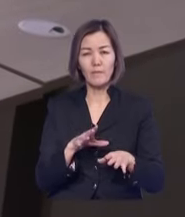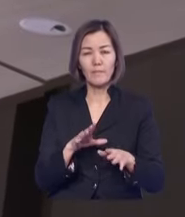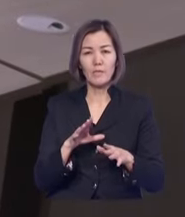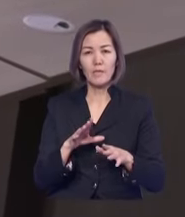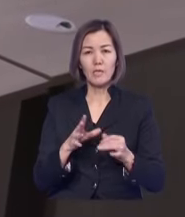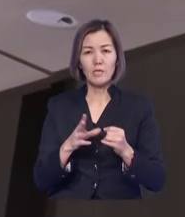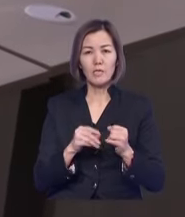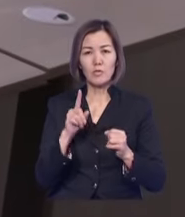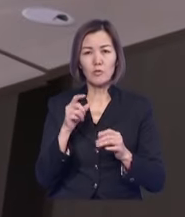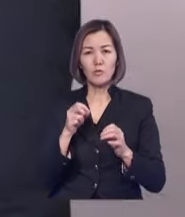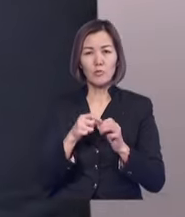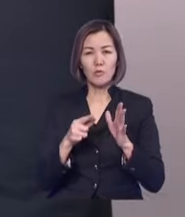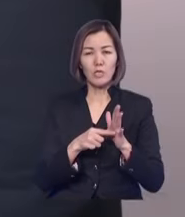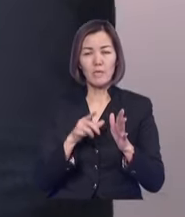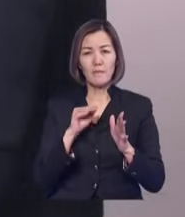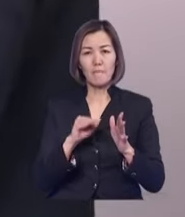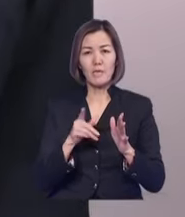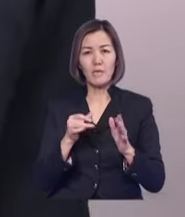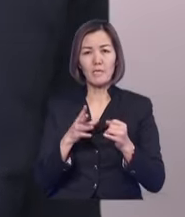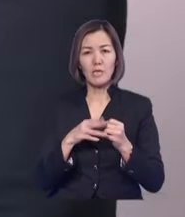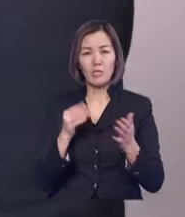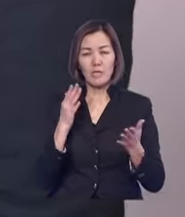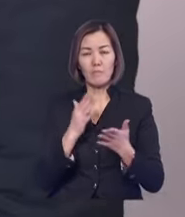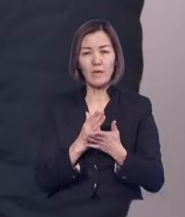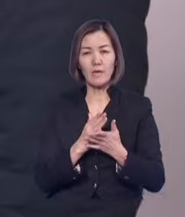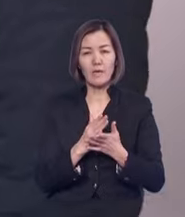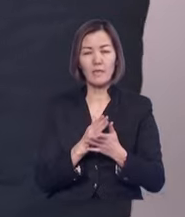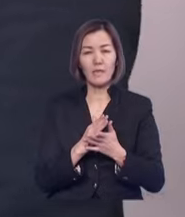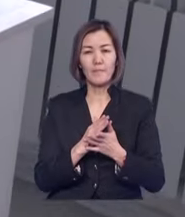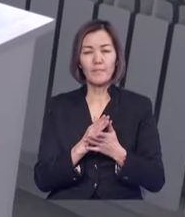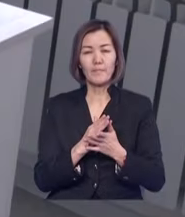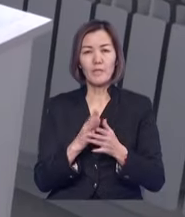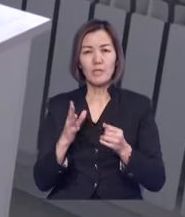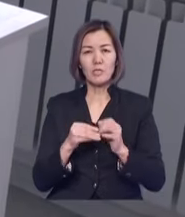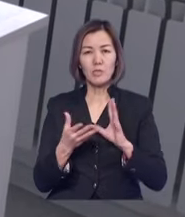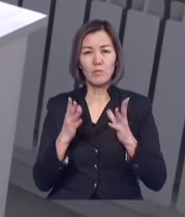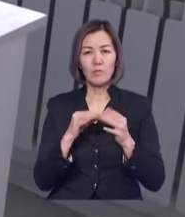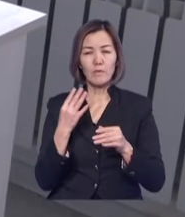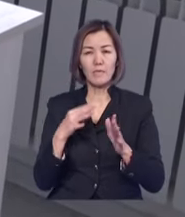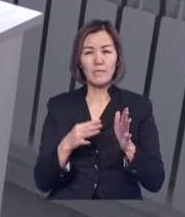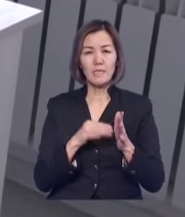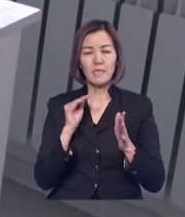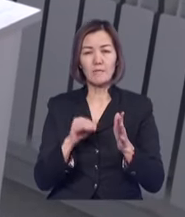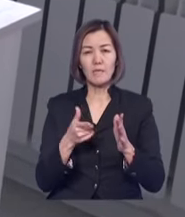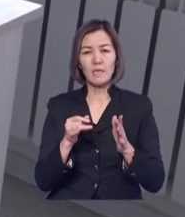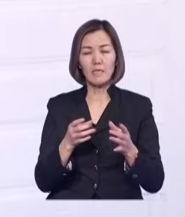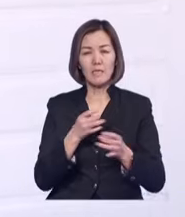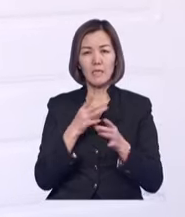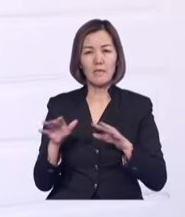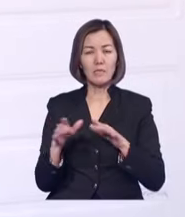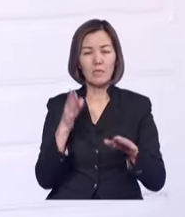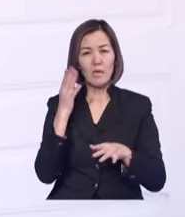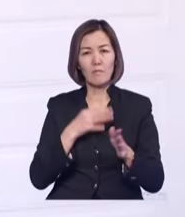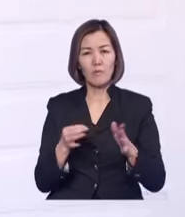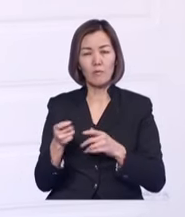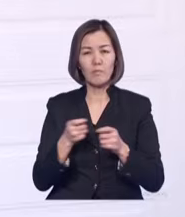жері 117 мың гектардан аса аумақты құрайды. Соның ішінде орманды алқабы 48 мың гектардан асады. Салтанатты шараға Алматы